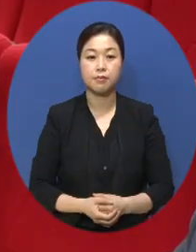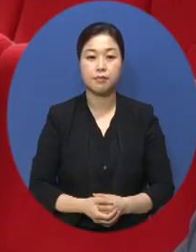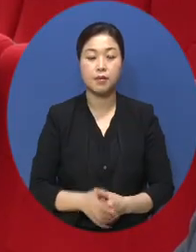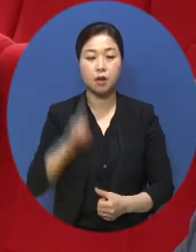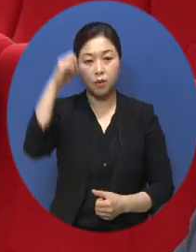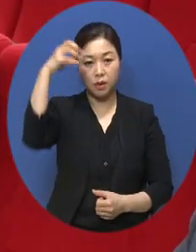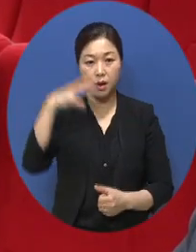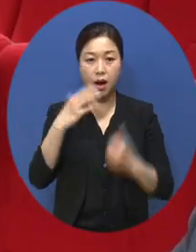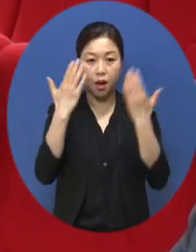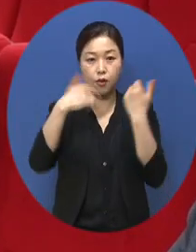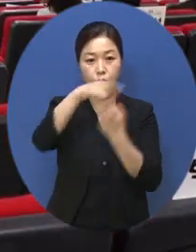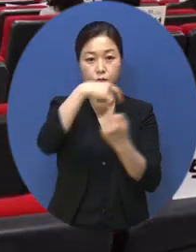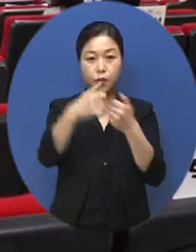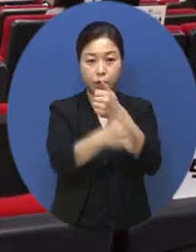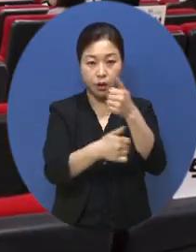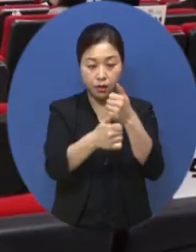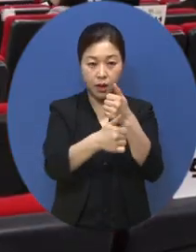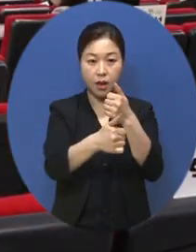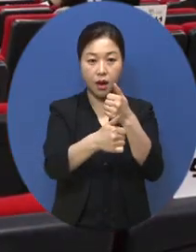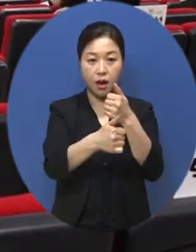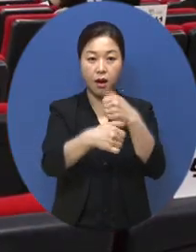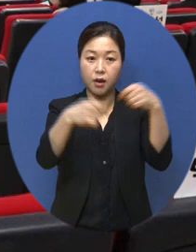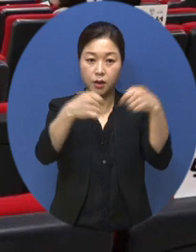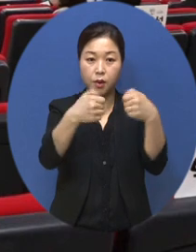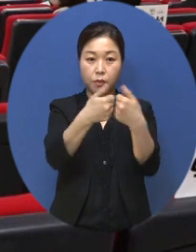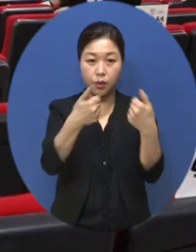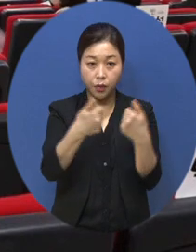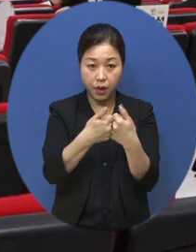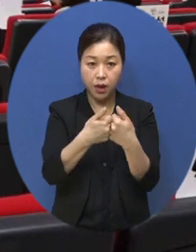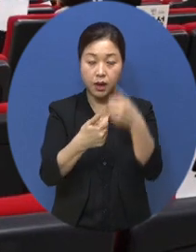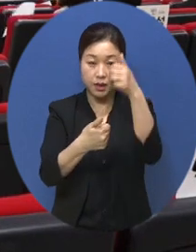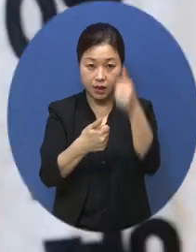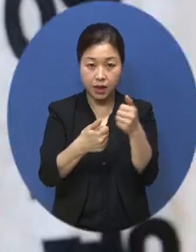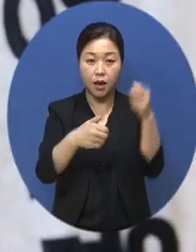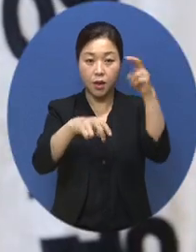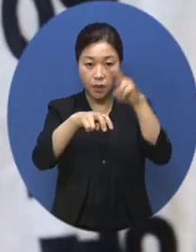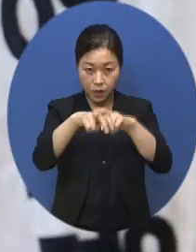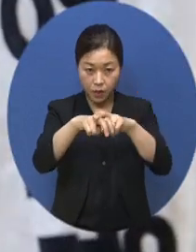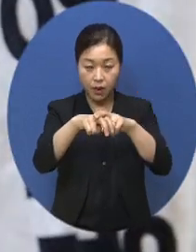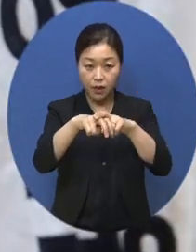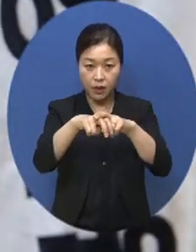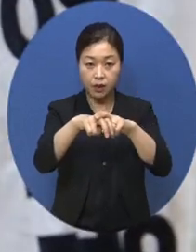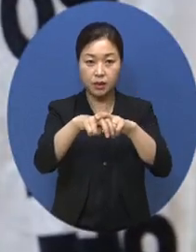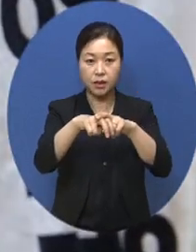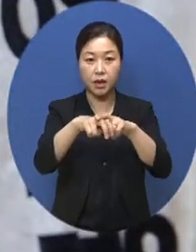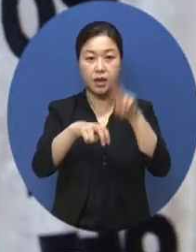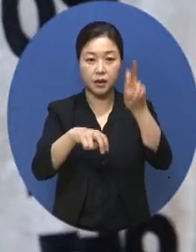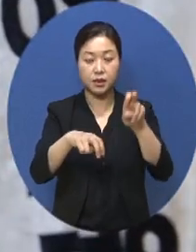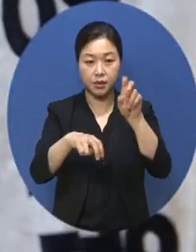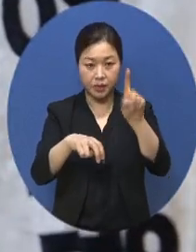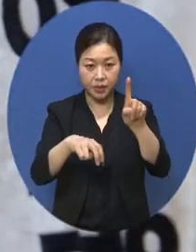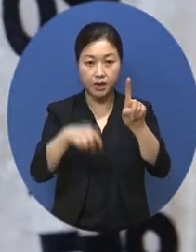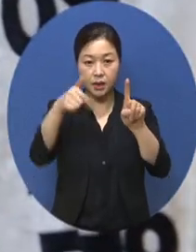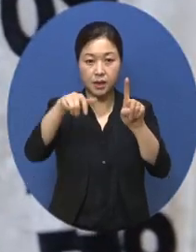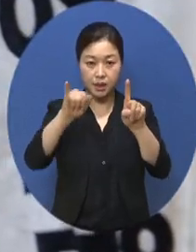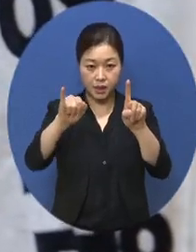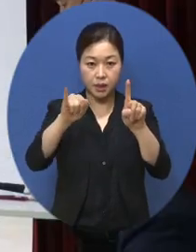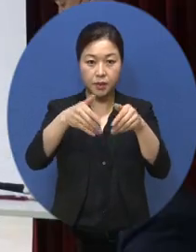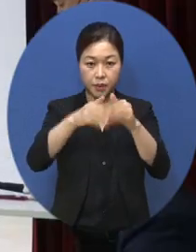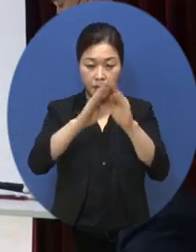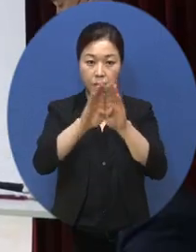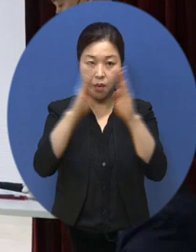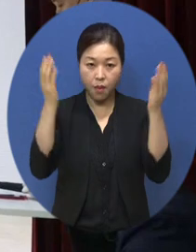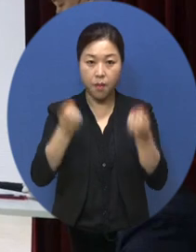고양시 학교운영위원협의회 회장 이치윤 씨과 함께 제21기 출범식이 거행된